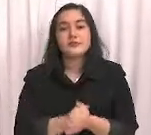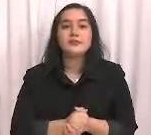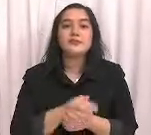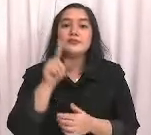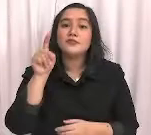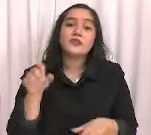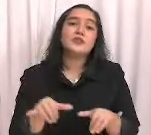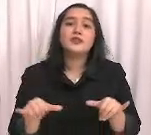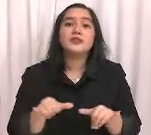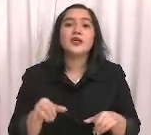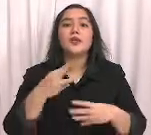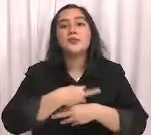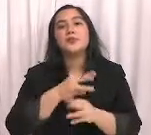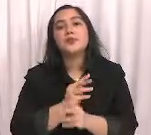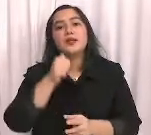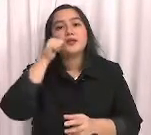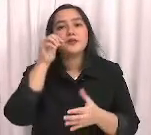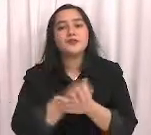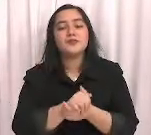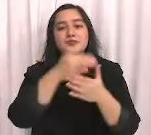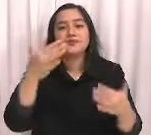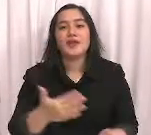asawang babae. Yes, sir.